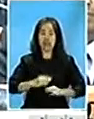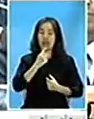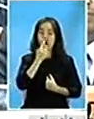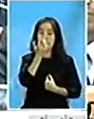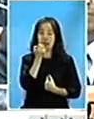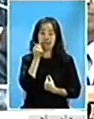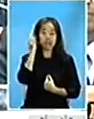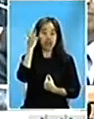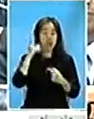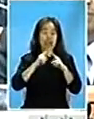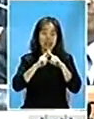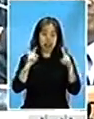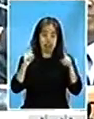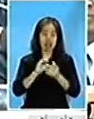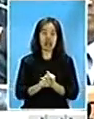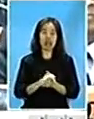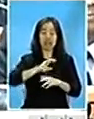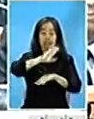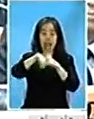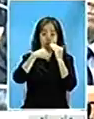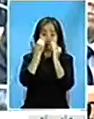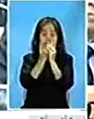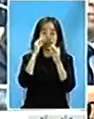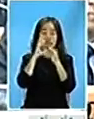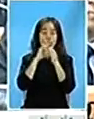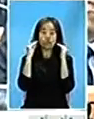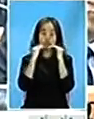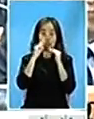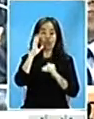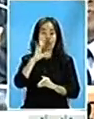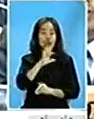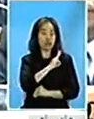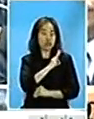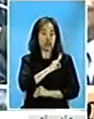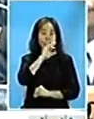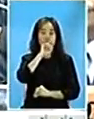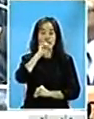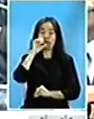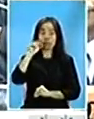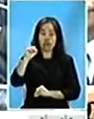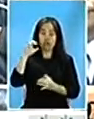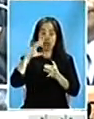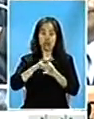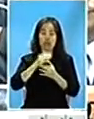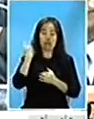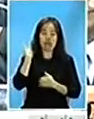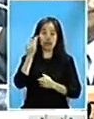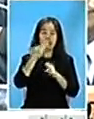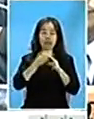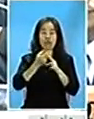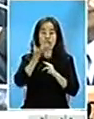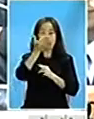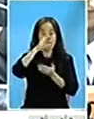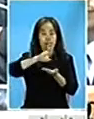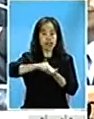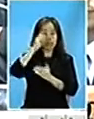ได้แต่สิ่งหนึ่งเพราะว่าทั้งหมดก็ยังถือว่าเป็นสิทธิ์ของสมาชิกในการอภิปรายอยู่สำหรับผู้สงวนคำแปรยติไว้แต่สิ่งหนึ่